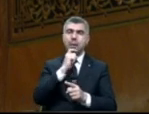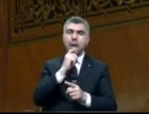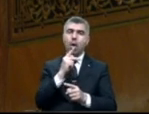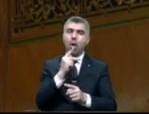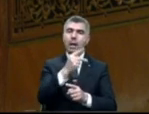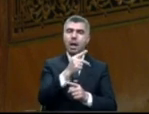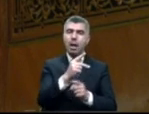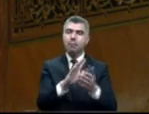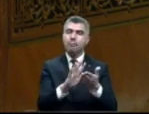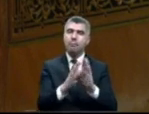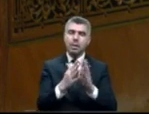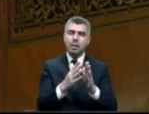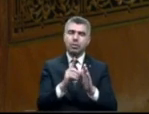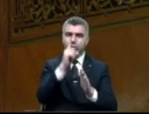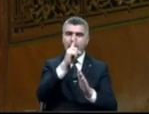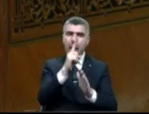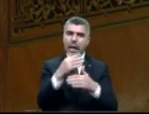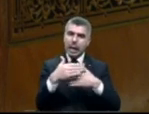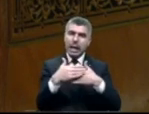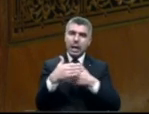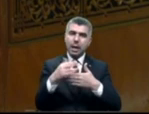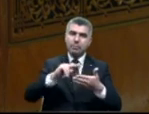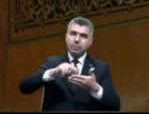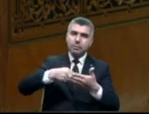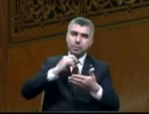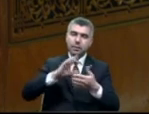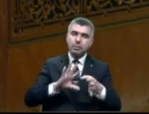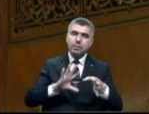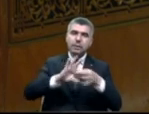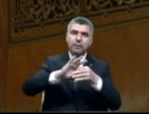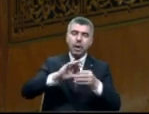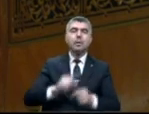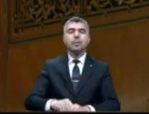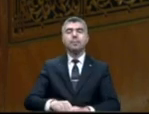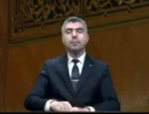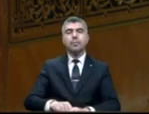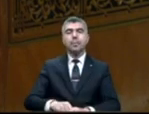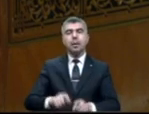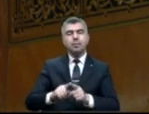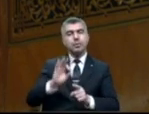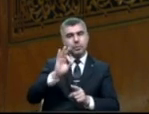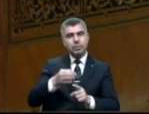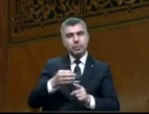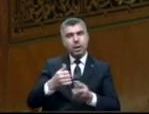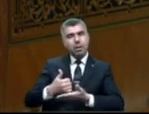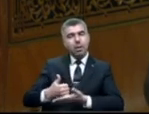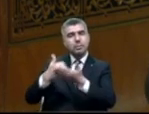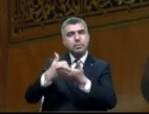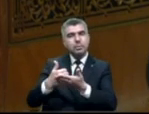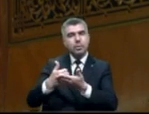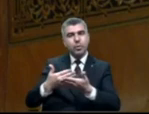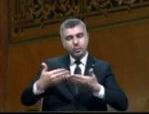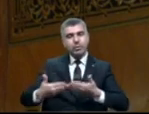هي ما بقاش بزاف ان شاء الله باش غادي نوقعوا الاتفاقية، وغادي يتم يعني التنزيل ديالها. دابا